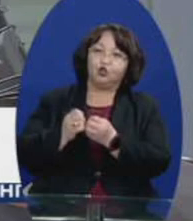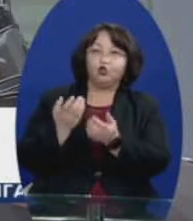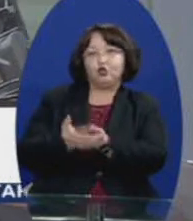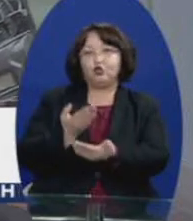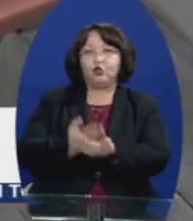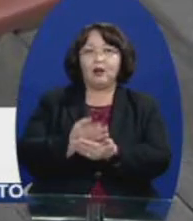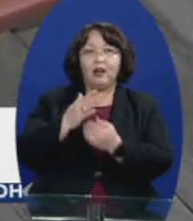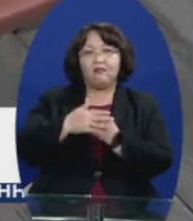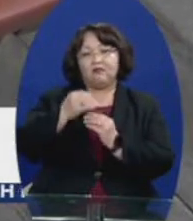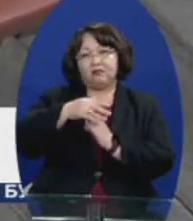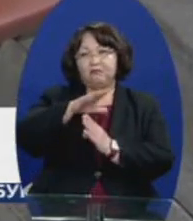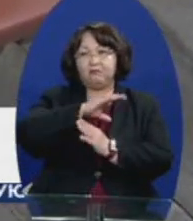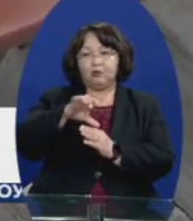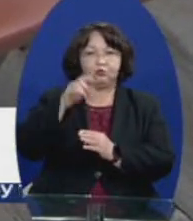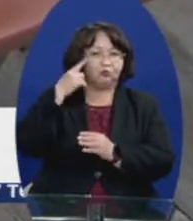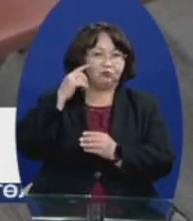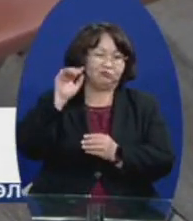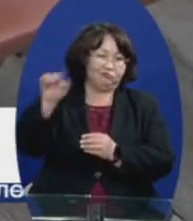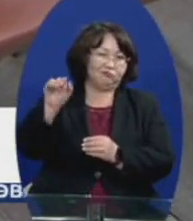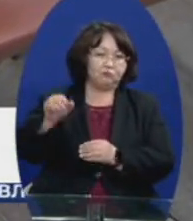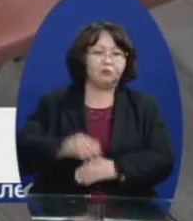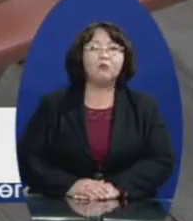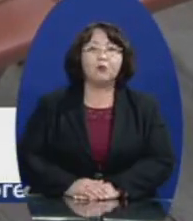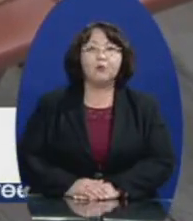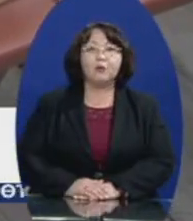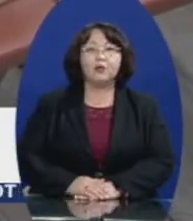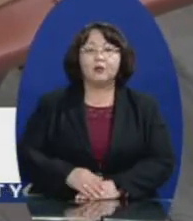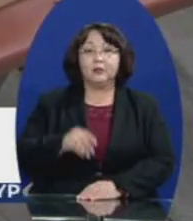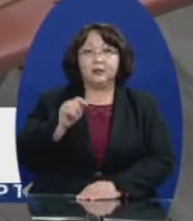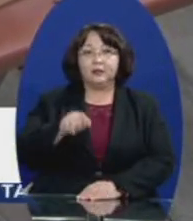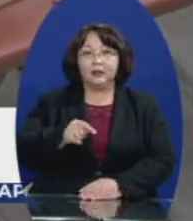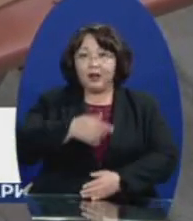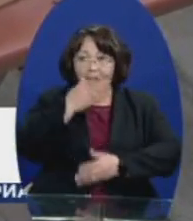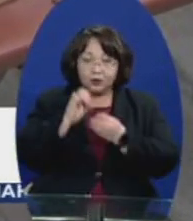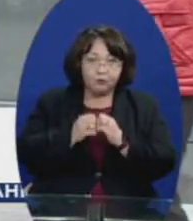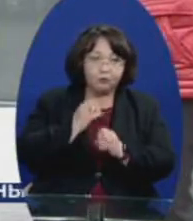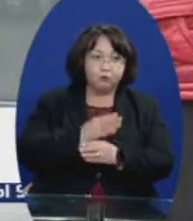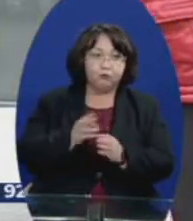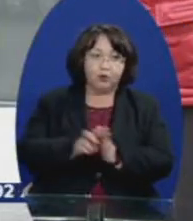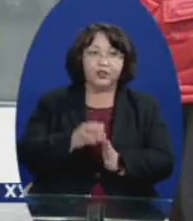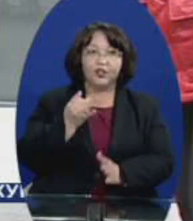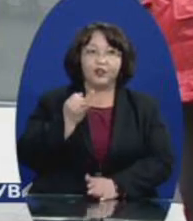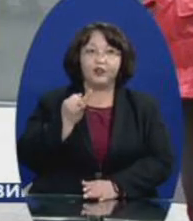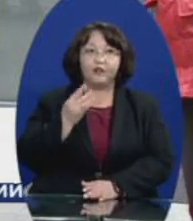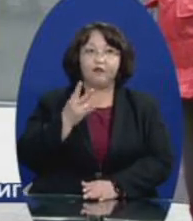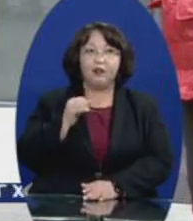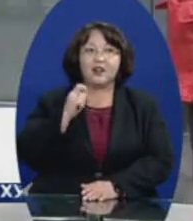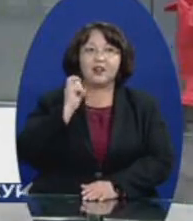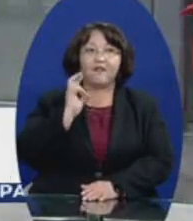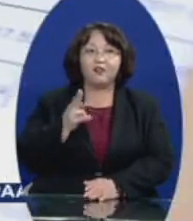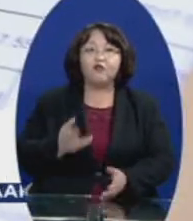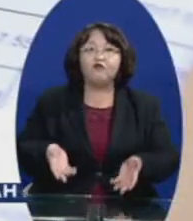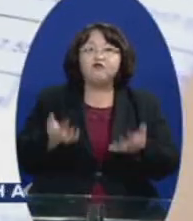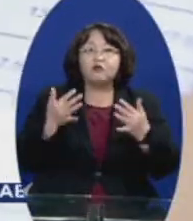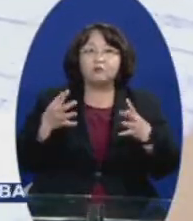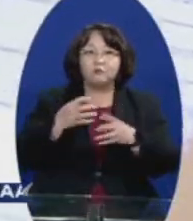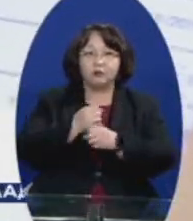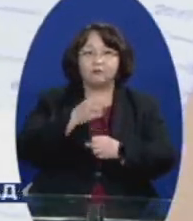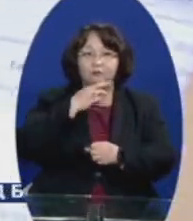тэмцэх газар хүсэж байна. Хайлт хийж машин уншуулах боломжтой мөн инфографиктэй хэлбэр болгон боловсруулсан багц мэдээлэл нь